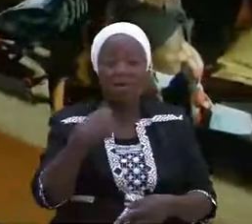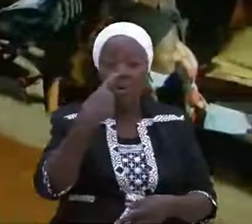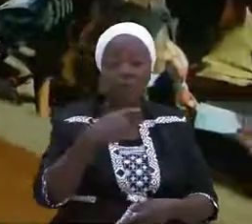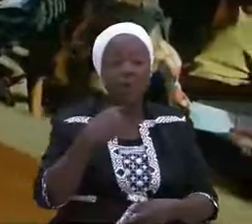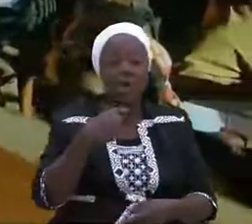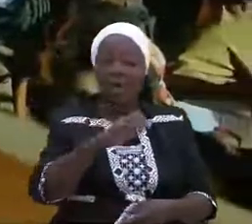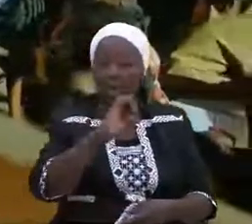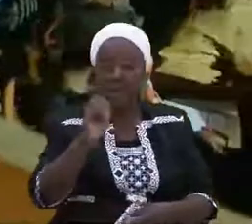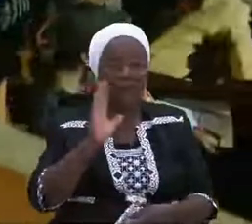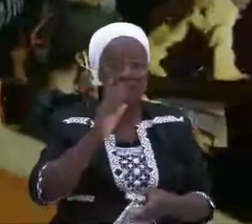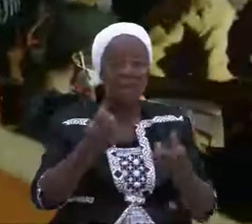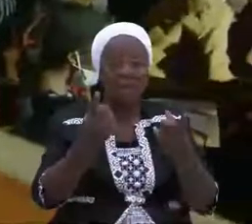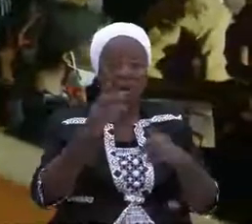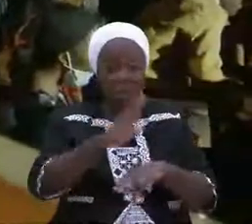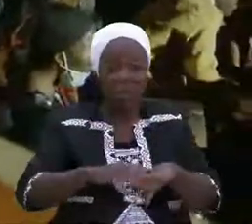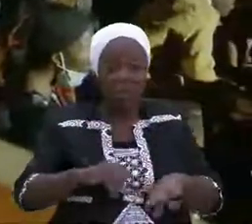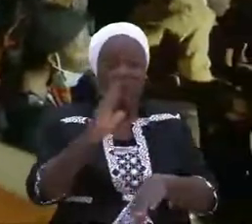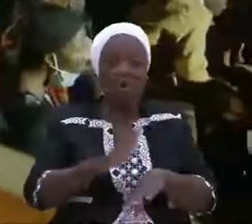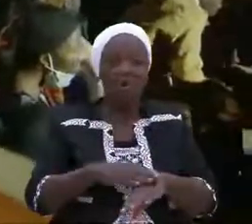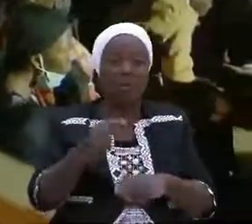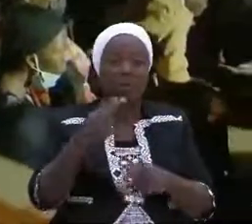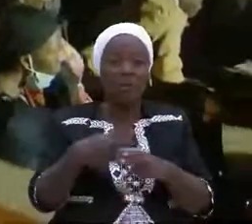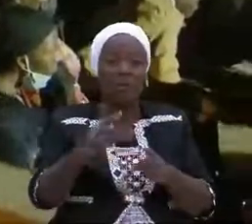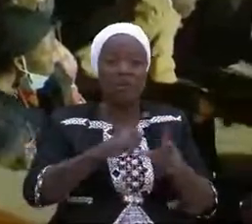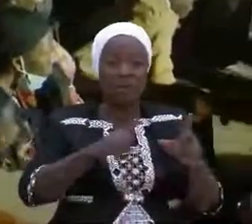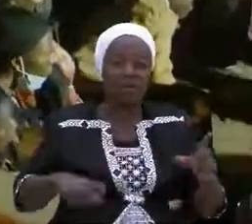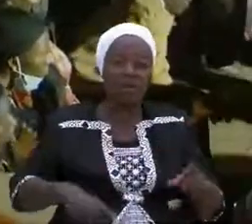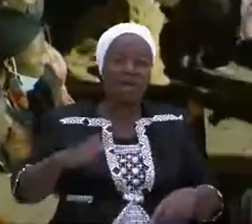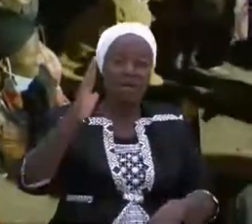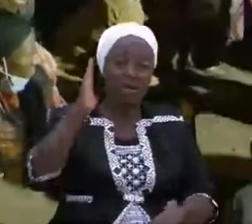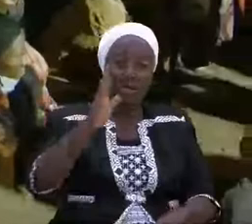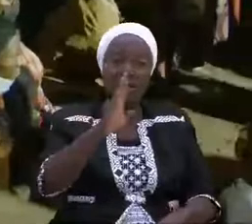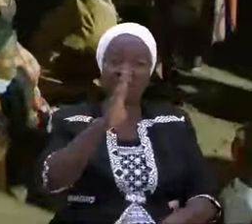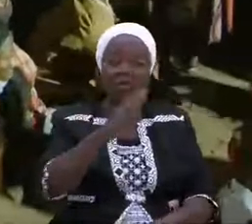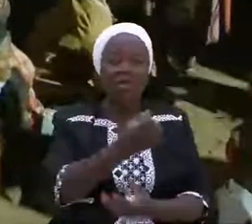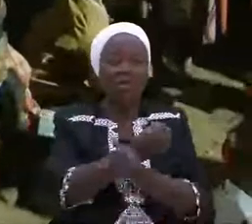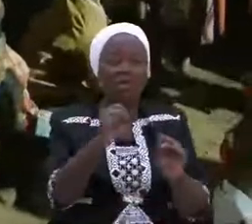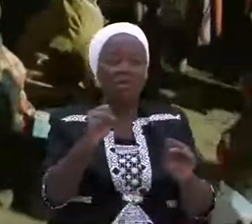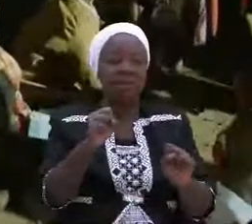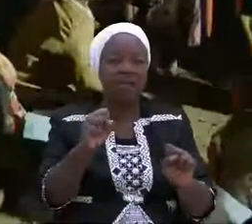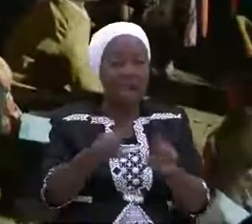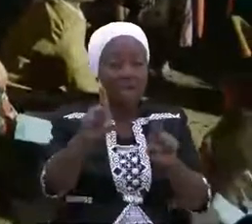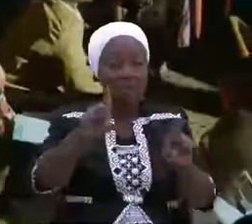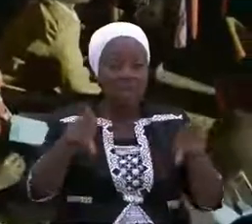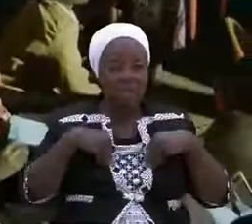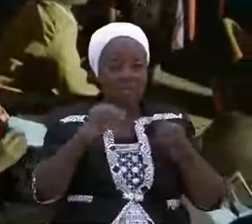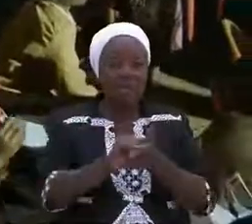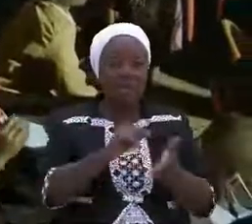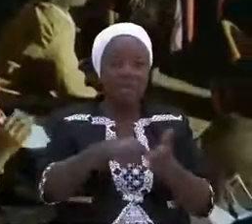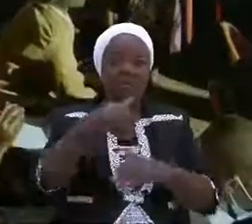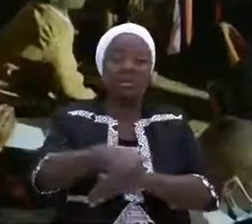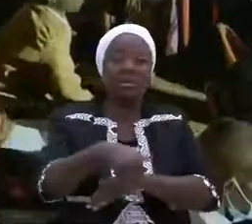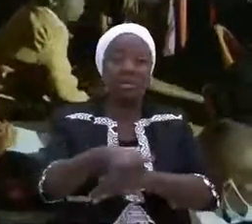quiconque invoquera le nom du Seigneur sera sauvé. Comme tu acceptes cela ce